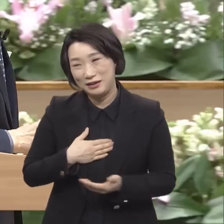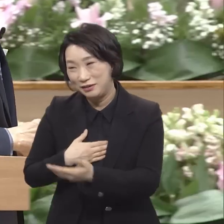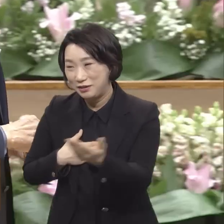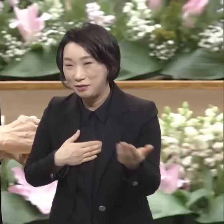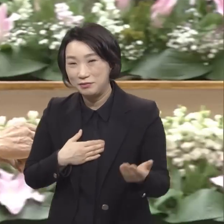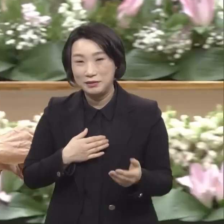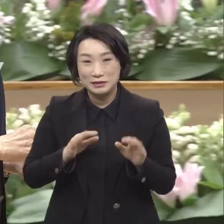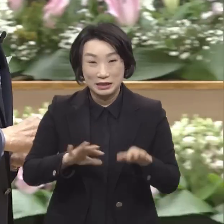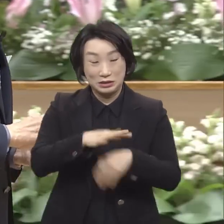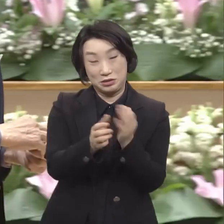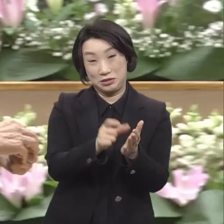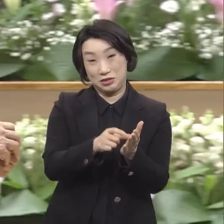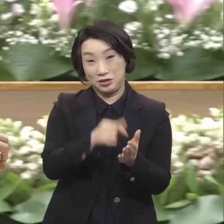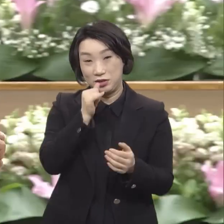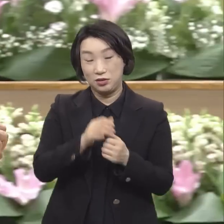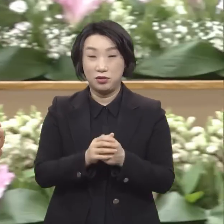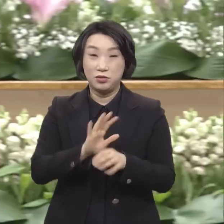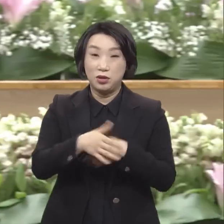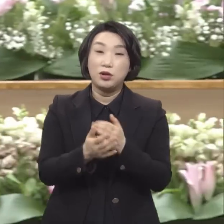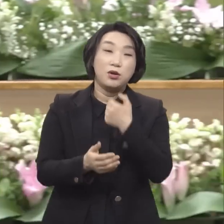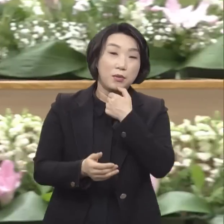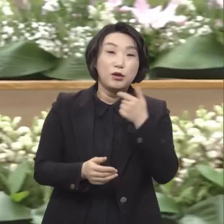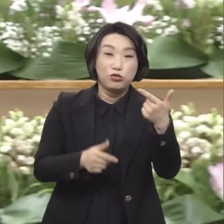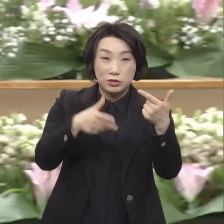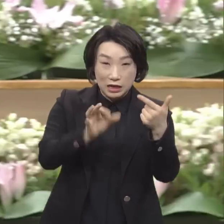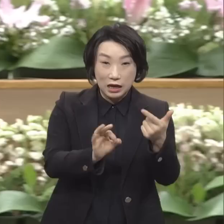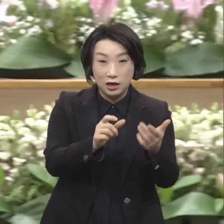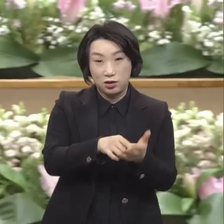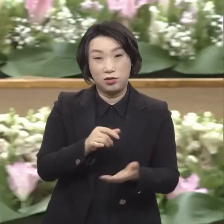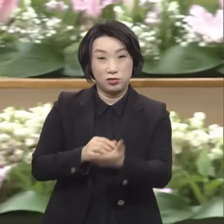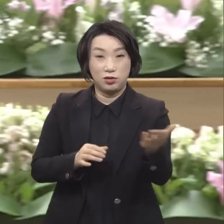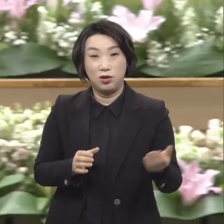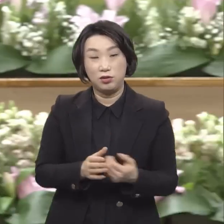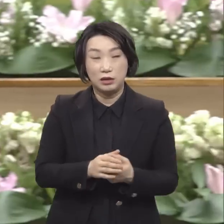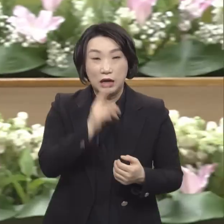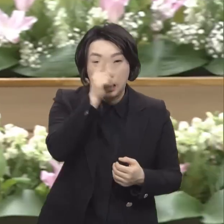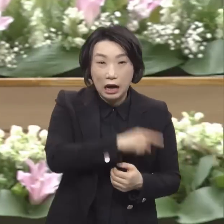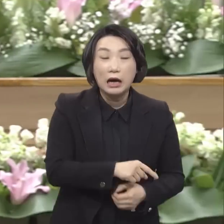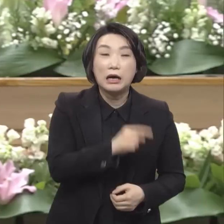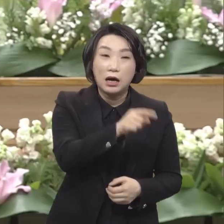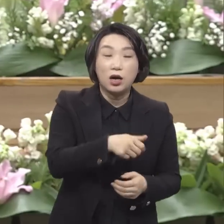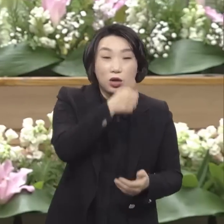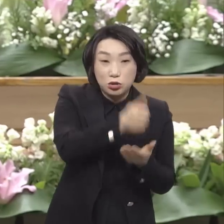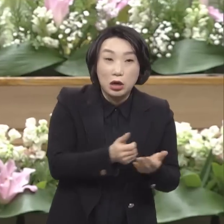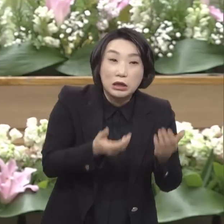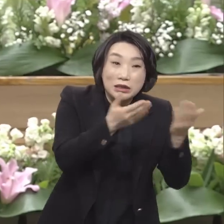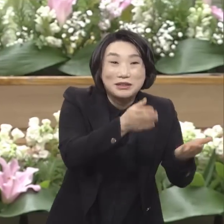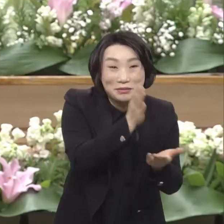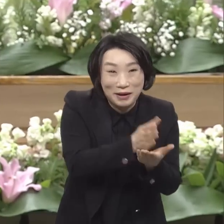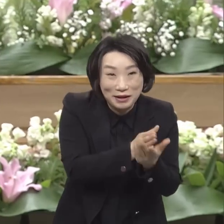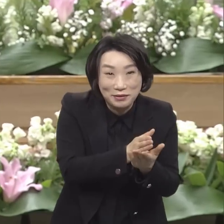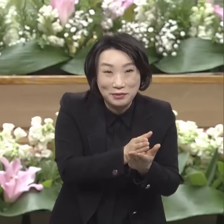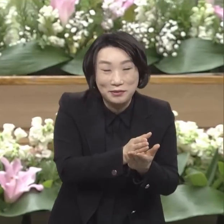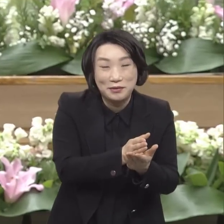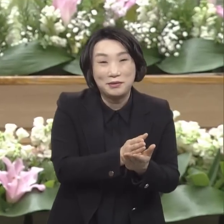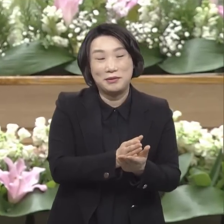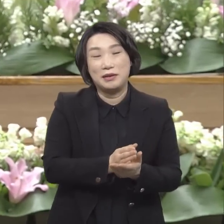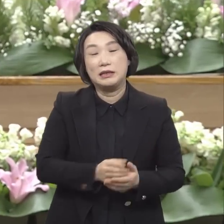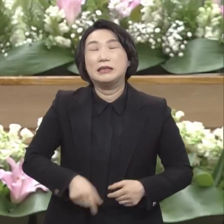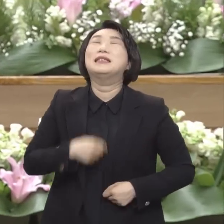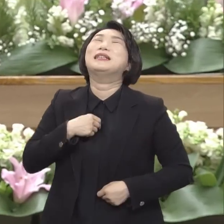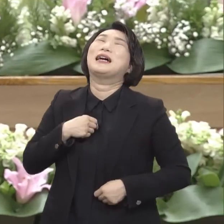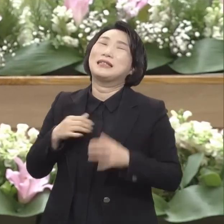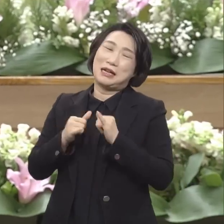그러니까 성경에 보내서 로마서 6장에 너희를 불의의 병기로 죄에게 드리지 마.